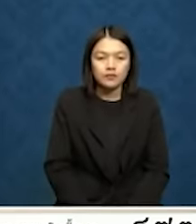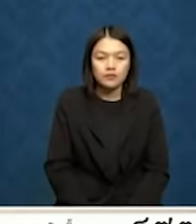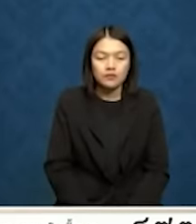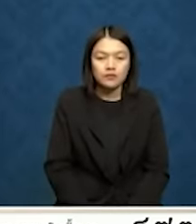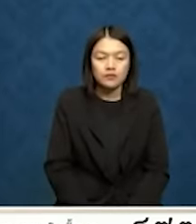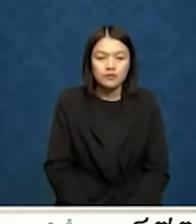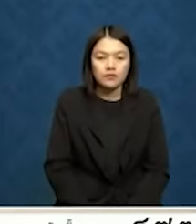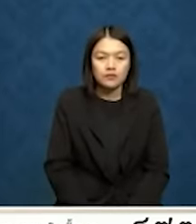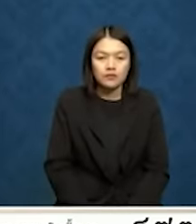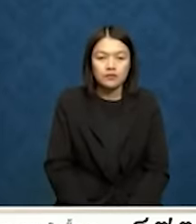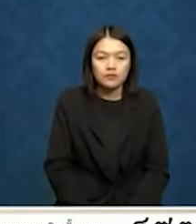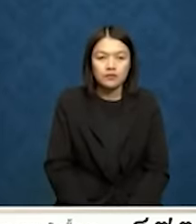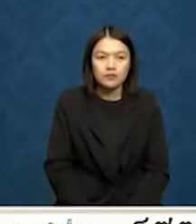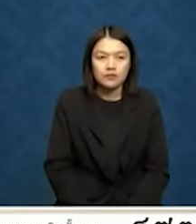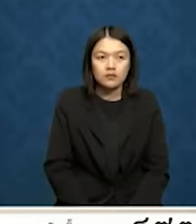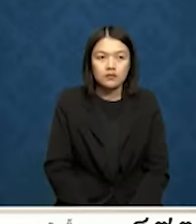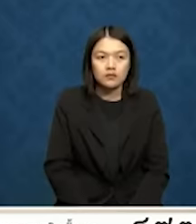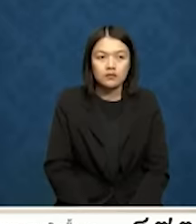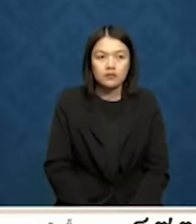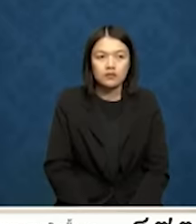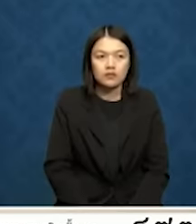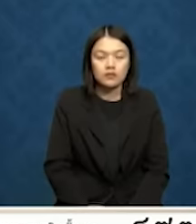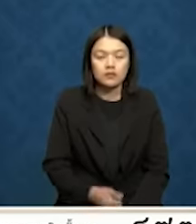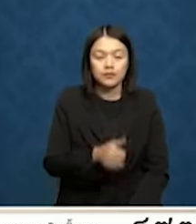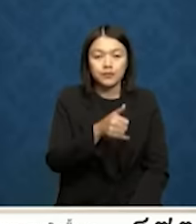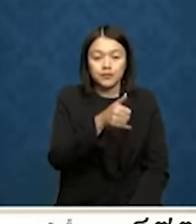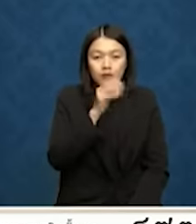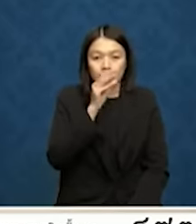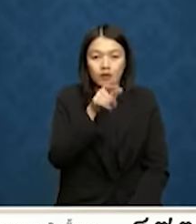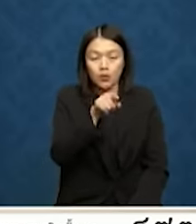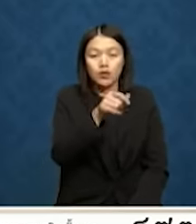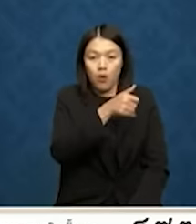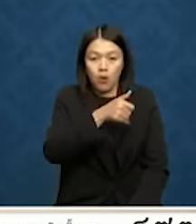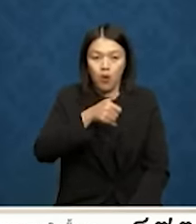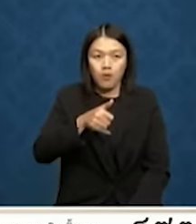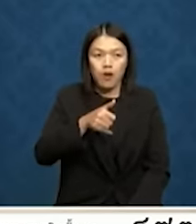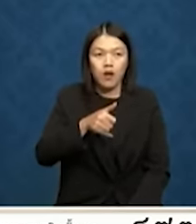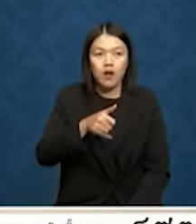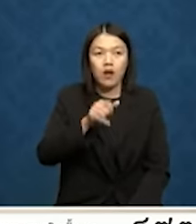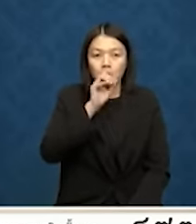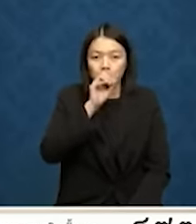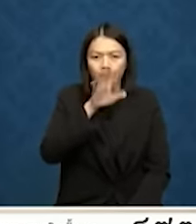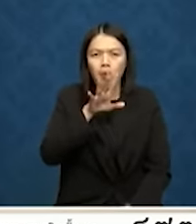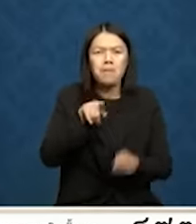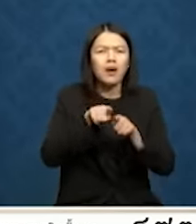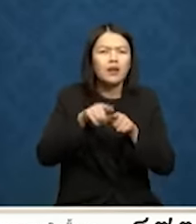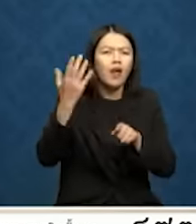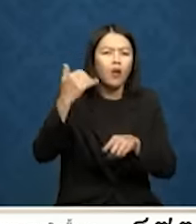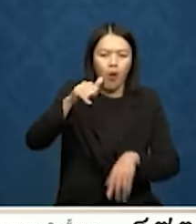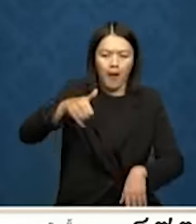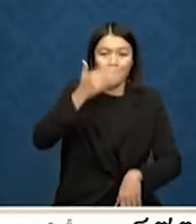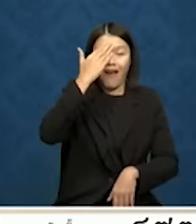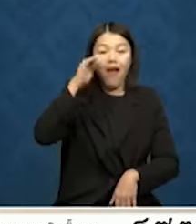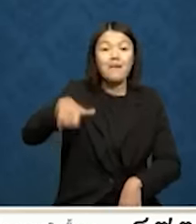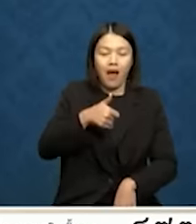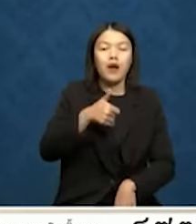ให้ท่านออกมาแล้วก็ให้ออกเสียงข้างหน้านี้เหมือนที่เราเคยปฏิบัติมาอันนี้